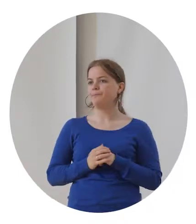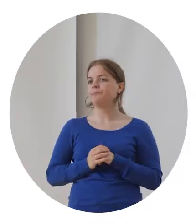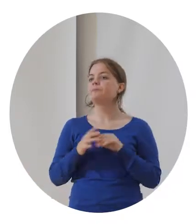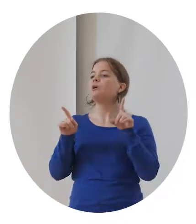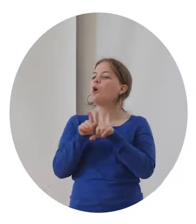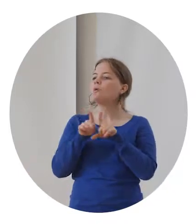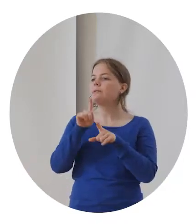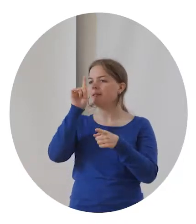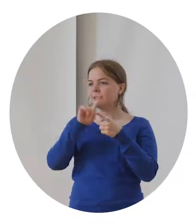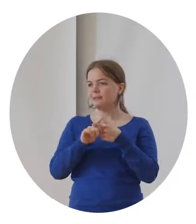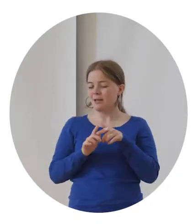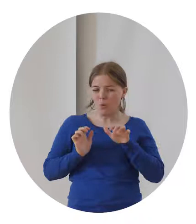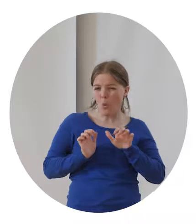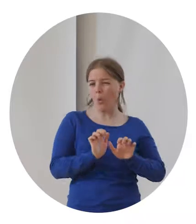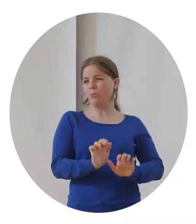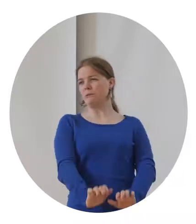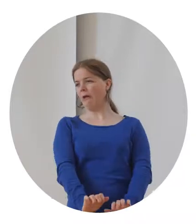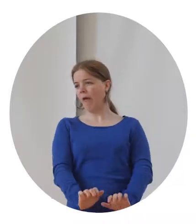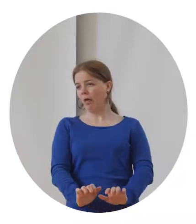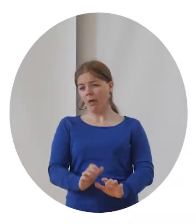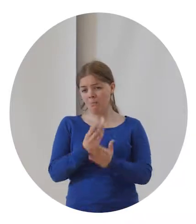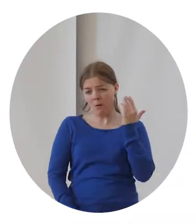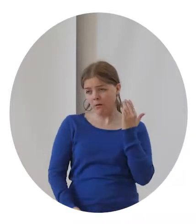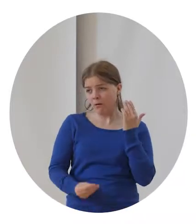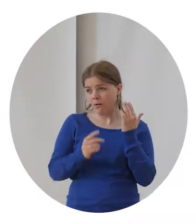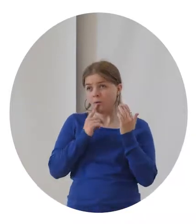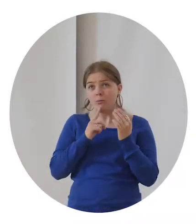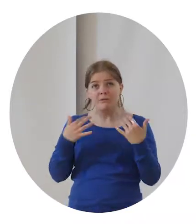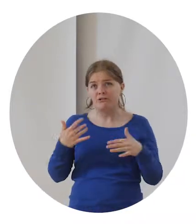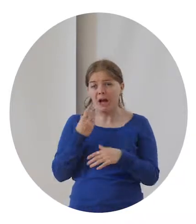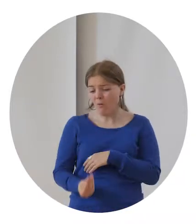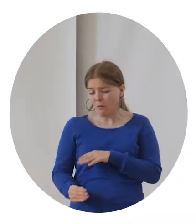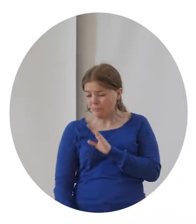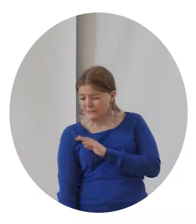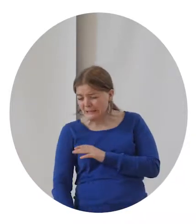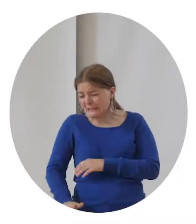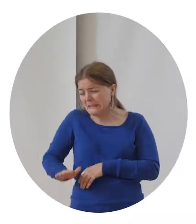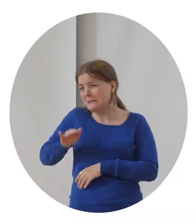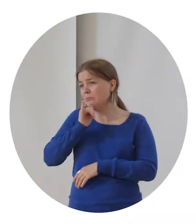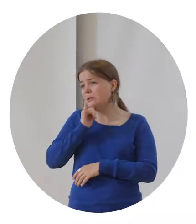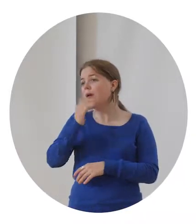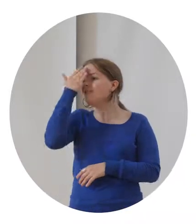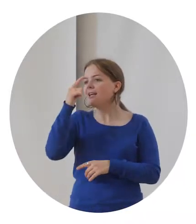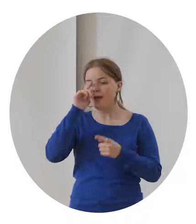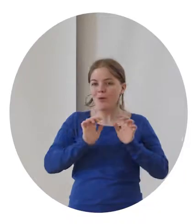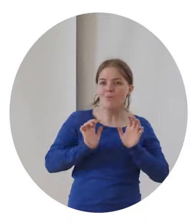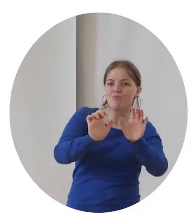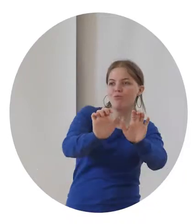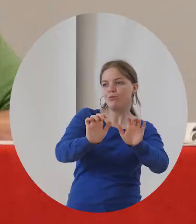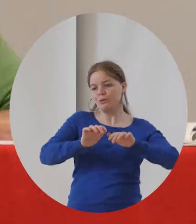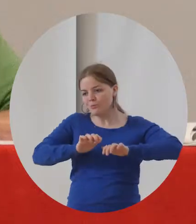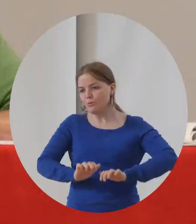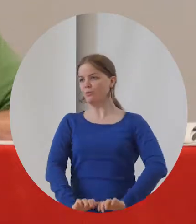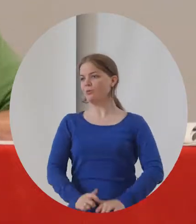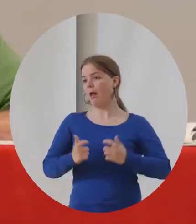de repousser, il vient de loin puisqu'il peut venir déjà depuis la toute petite enfance, puisque vous savez que les poussées-repoussées sont extrêmement